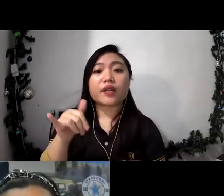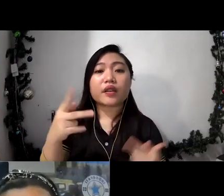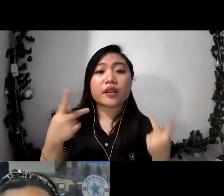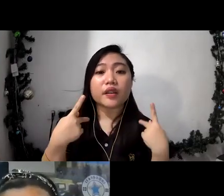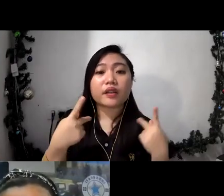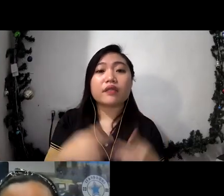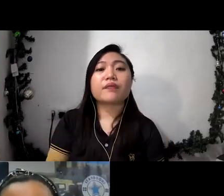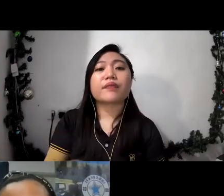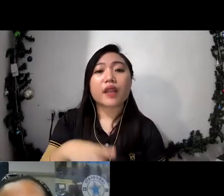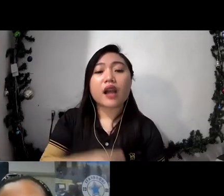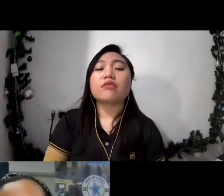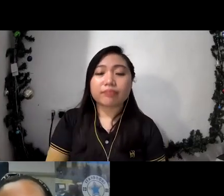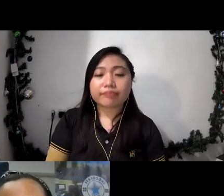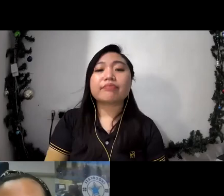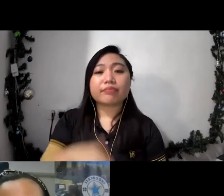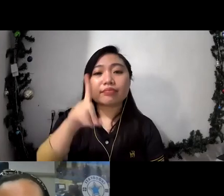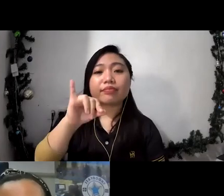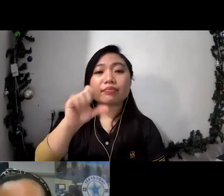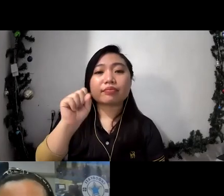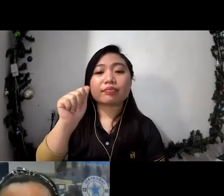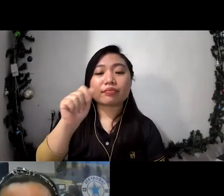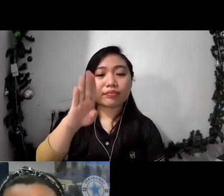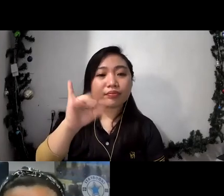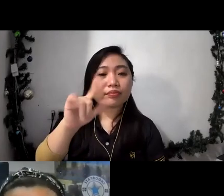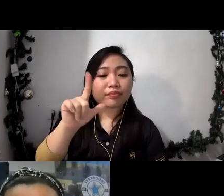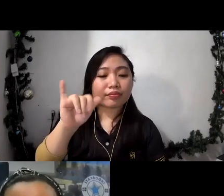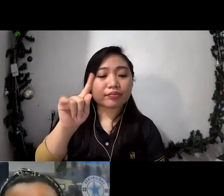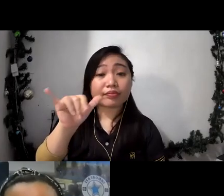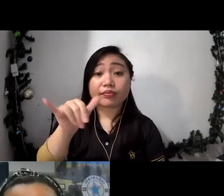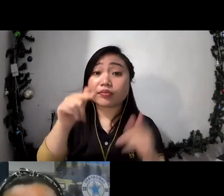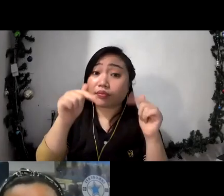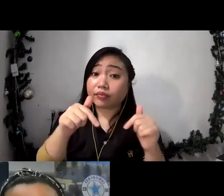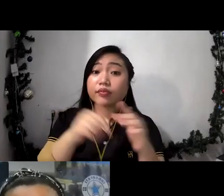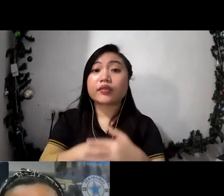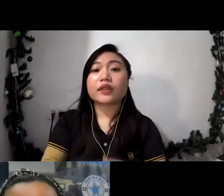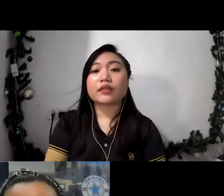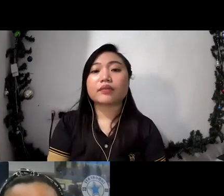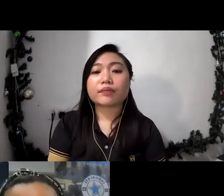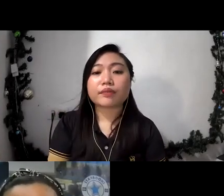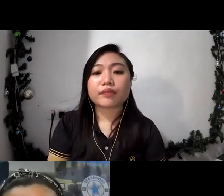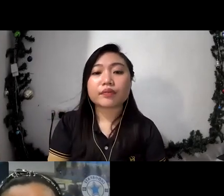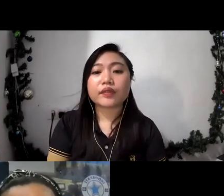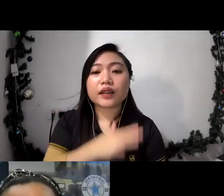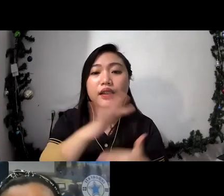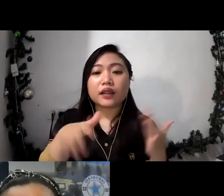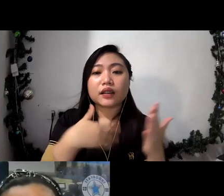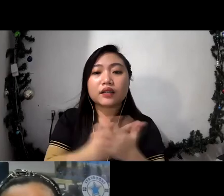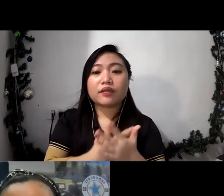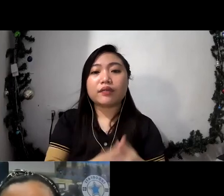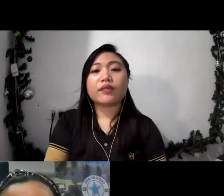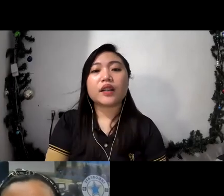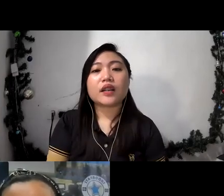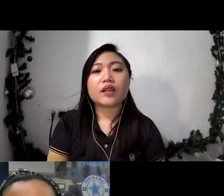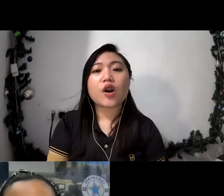disability. So, tulad nga po ng winner workout, I think, or I believe lahat tayo, we are aiming